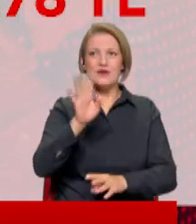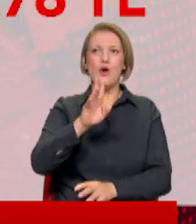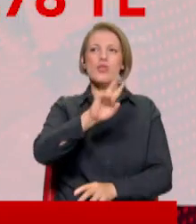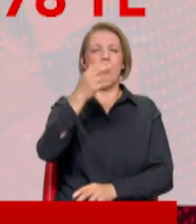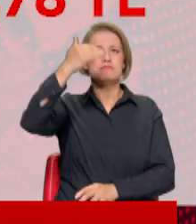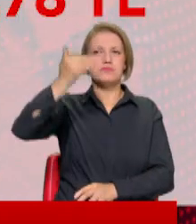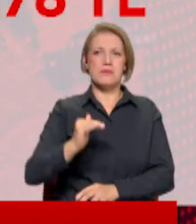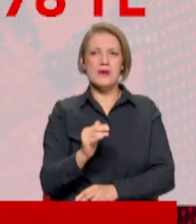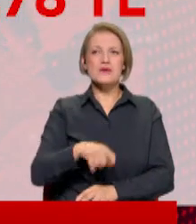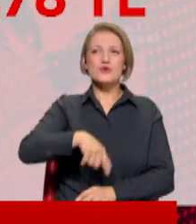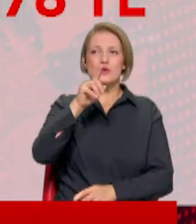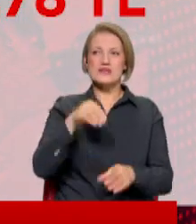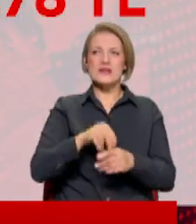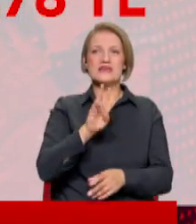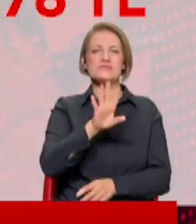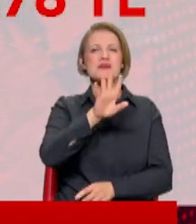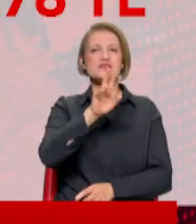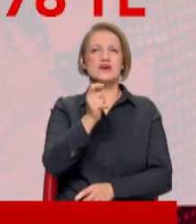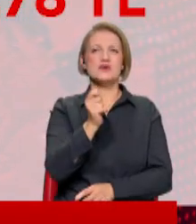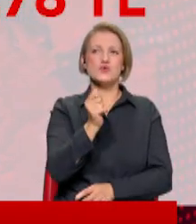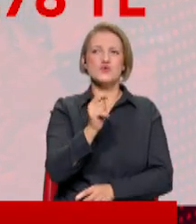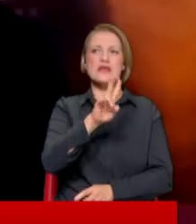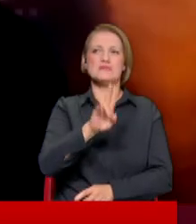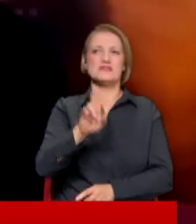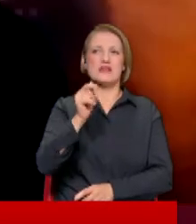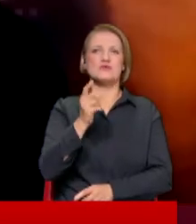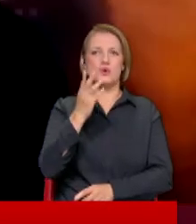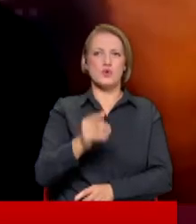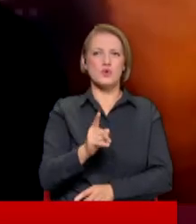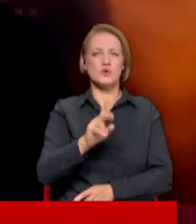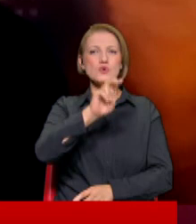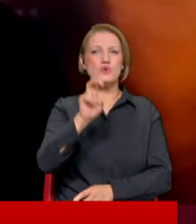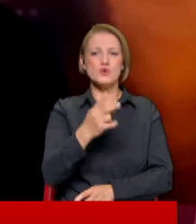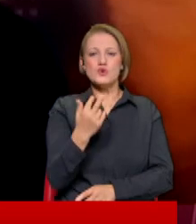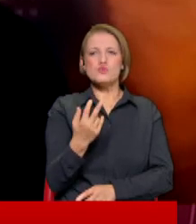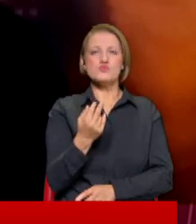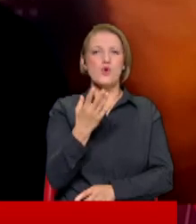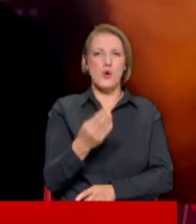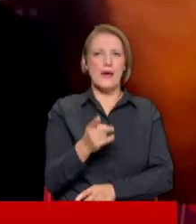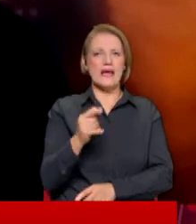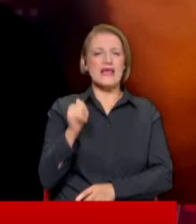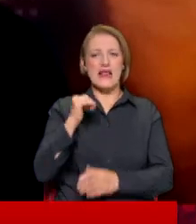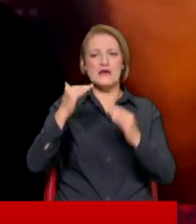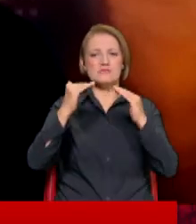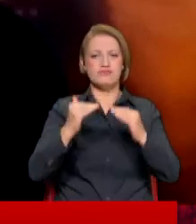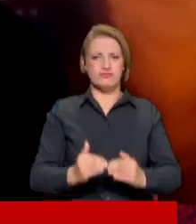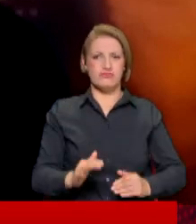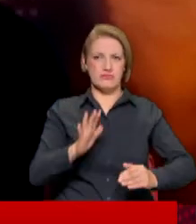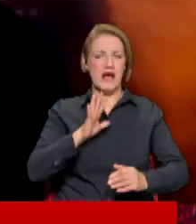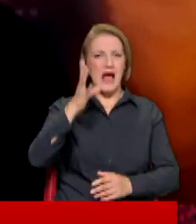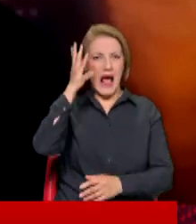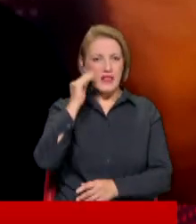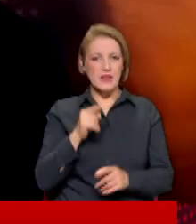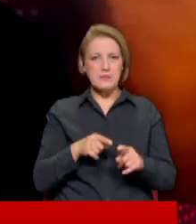Gün içinde 25 lira 78 kuruş seviyesine geldi. Kurlarda %3,5'a varan bir geri çekilme söz konusu.